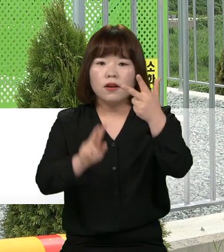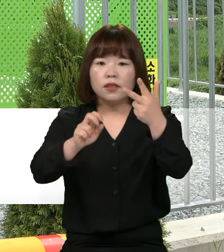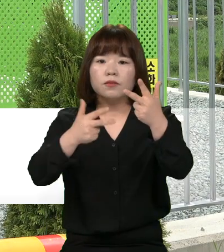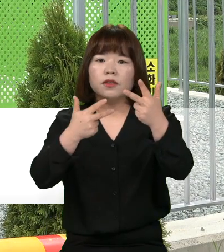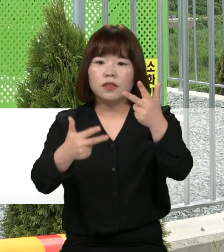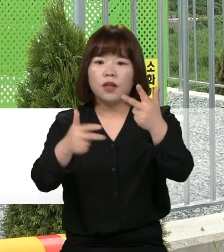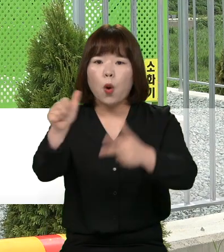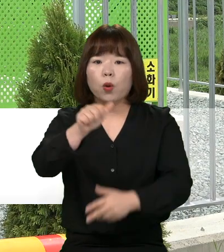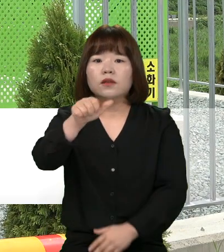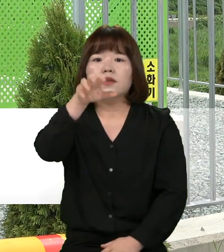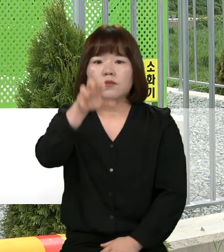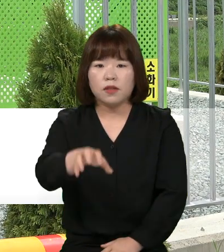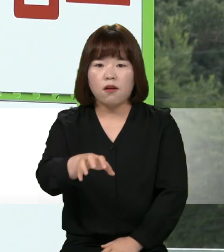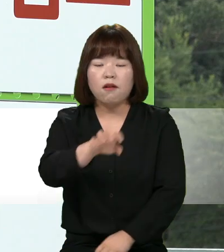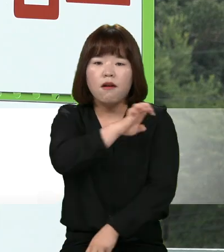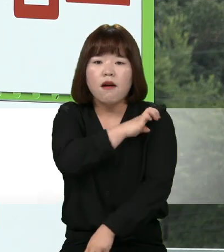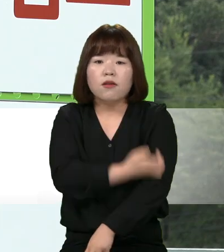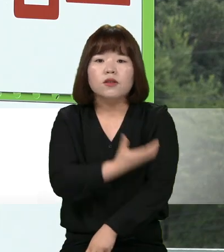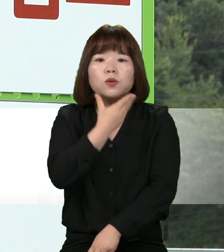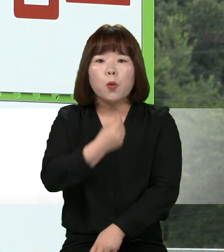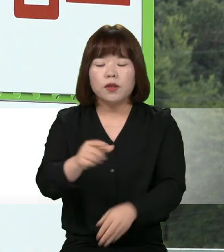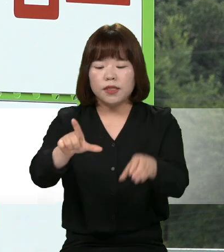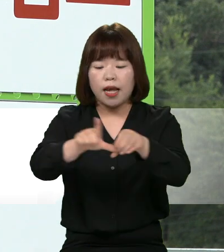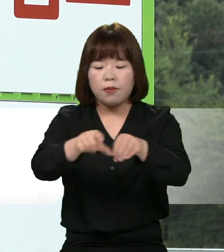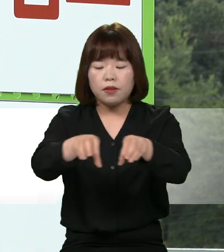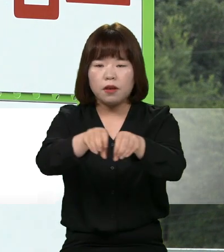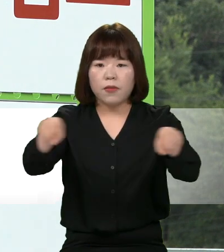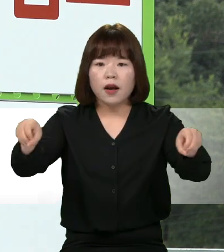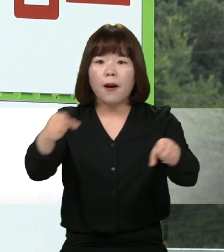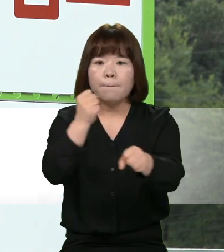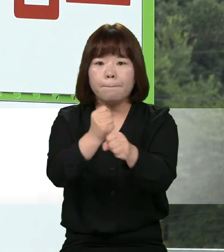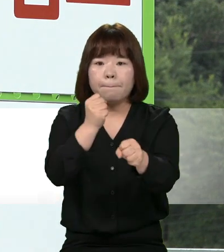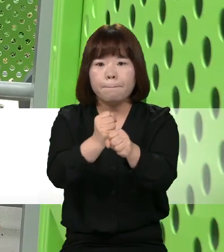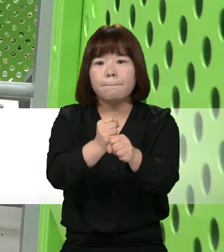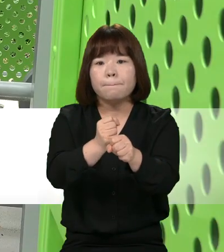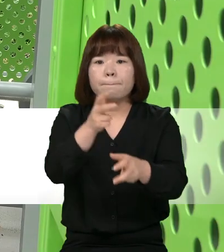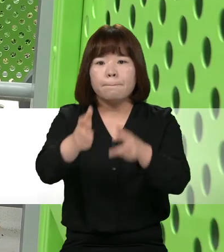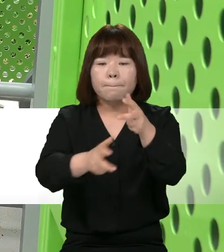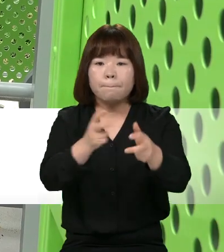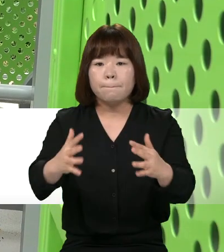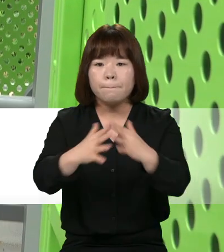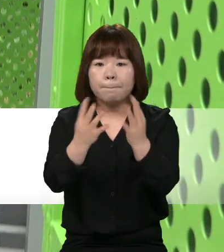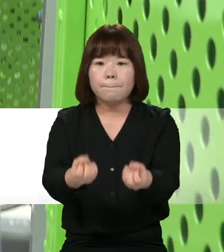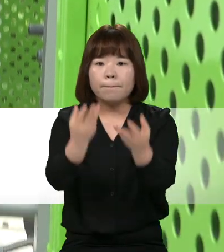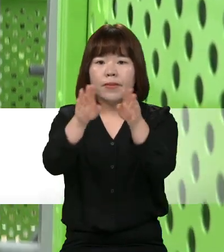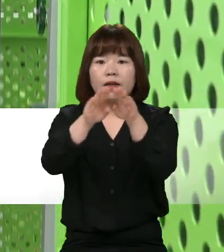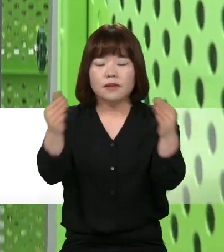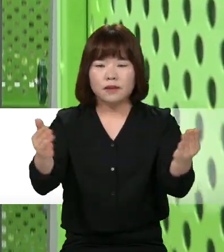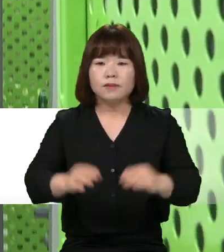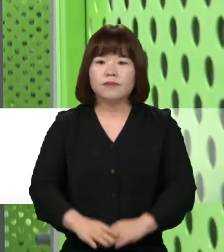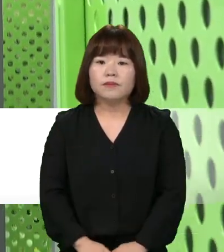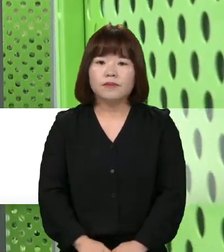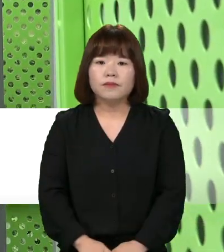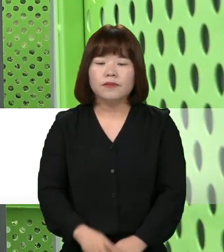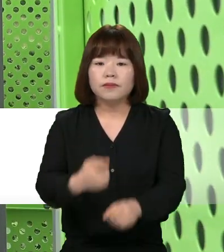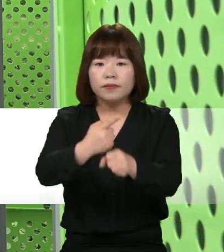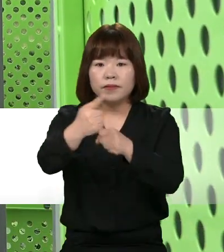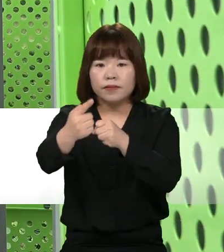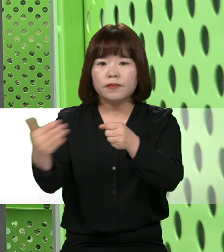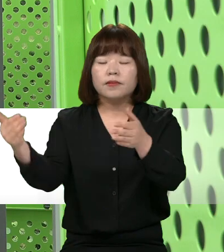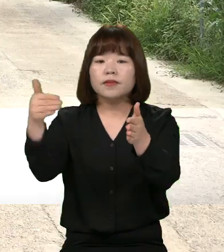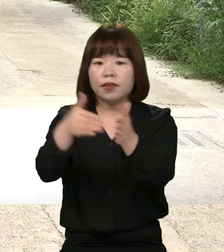포항시는 27일 오천읍 갈 평리 해서 에너지 복지 lpg 100원만 구축 사업 준공식을 가졌습니다